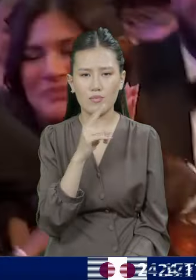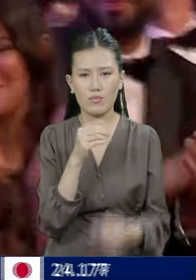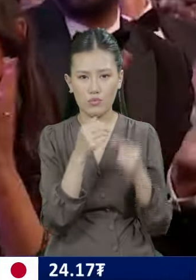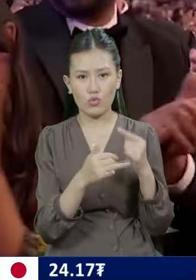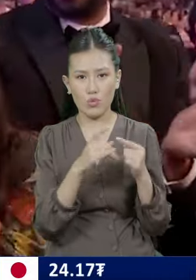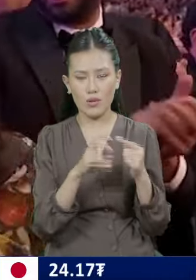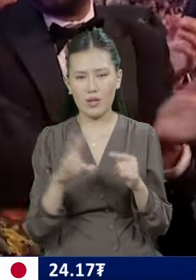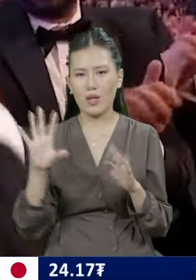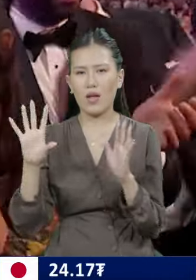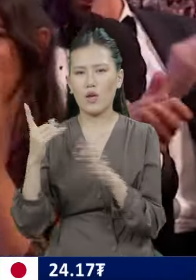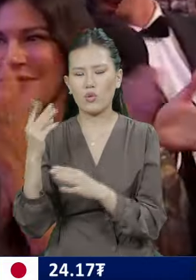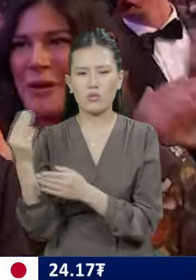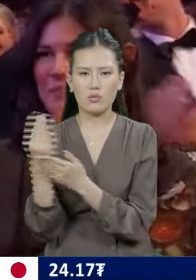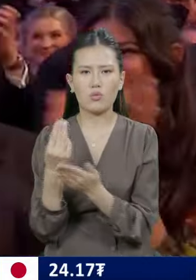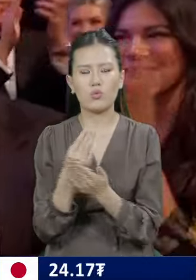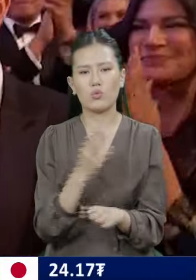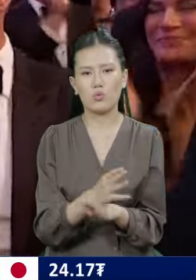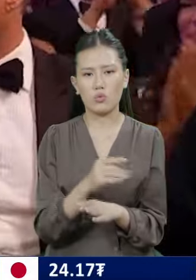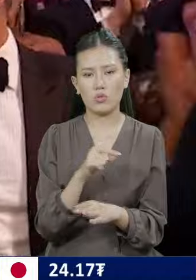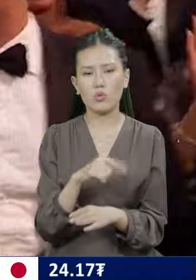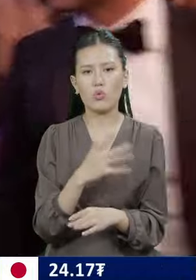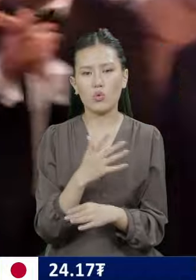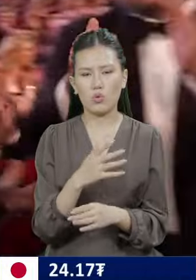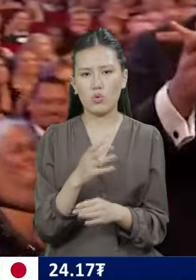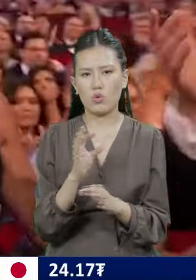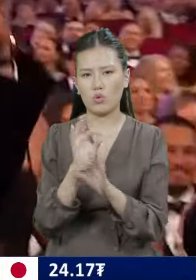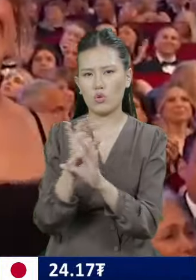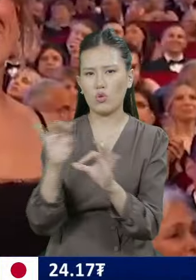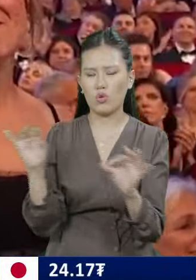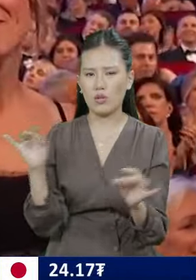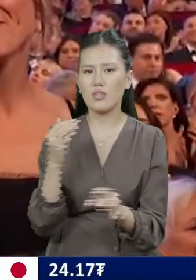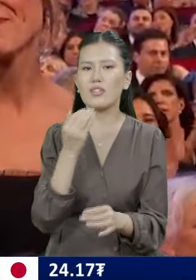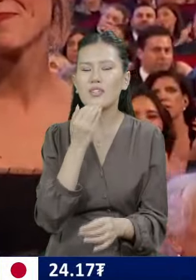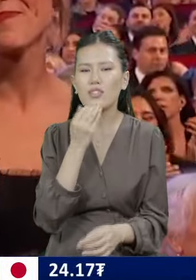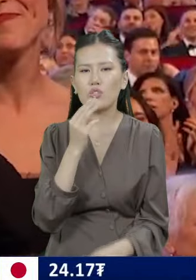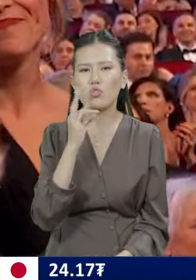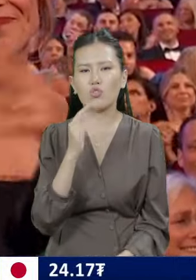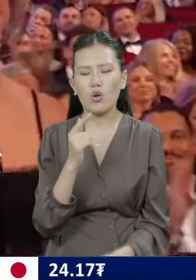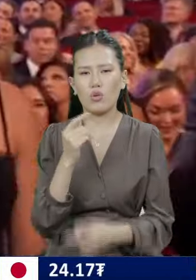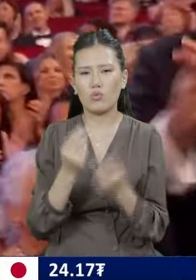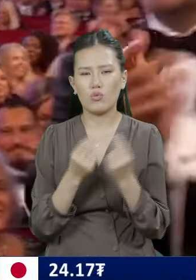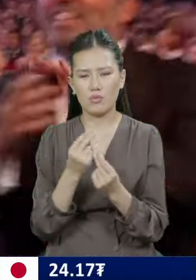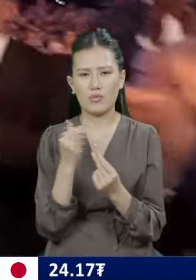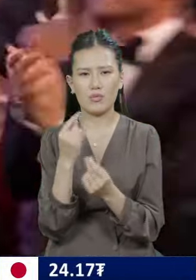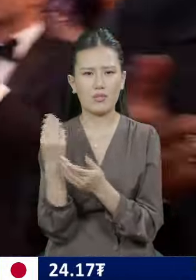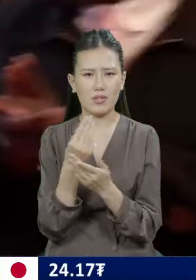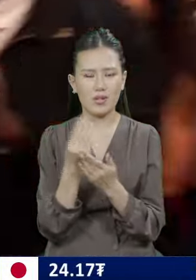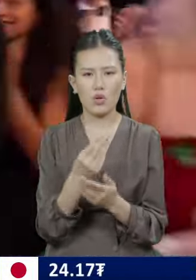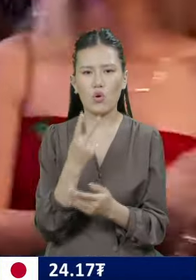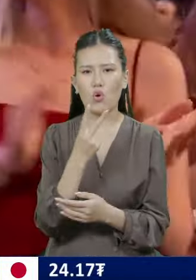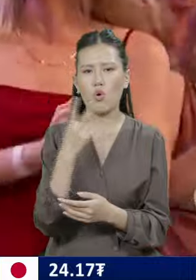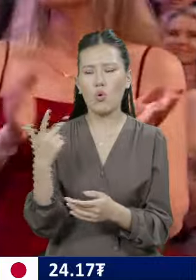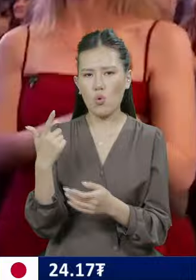11 эмэгийн эзэн болсон юм. Тус цуврал хамгийн олон төрөлд нэр дэвссэн инэдмийн цувралын дээд амжилтыг нийт 23 төрөлд нэр